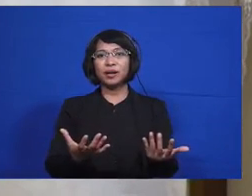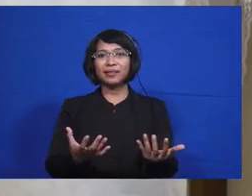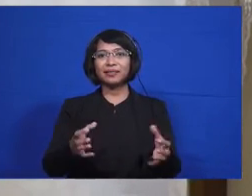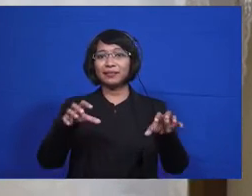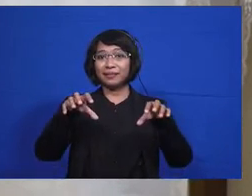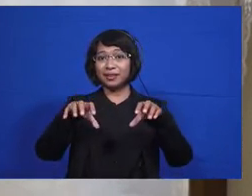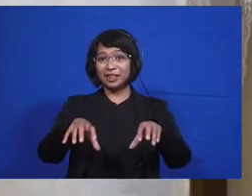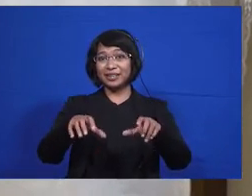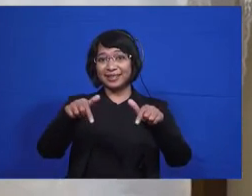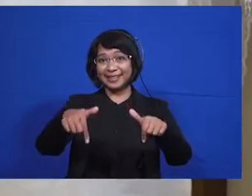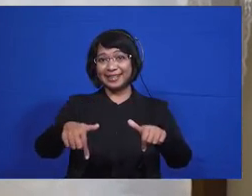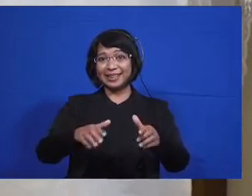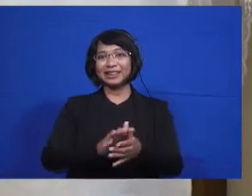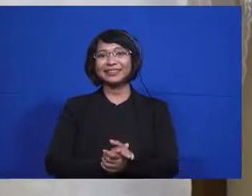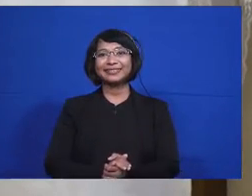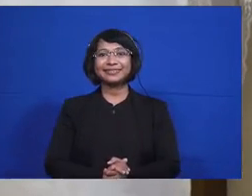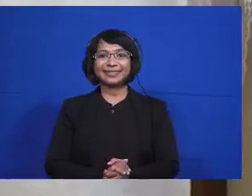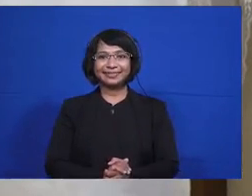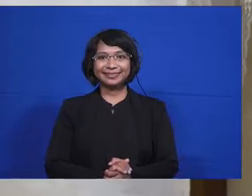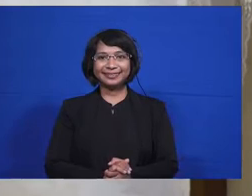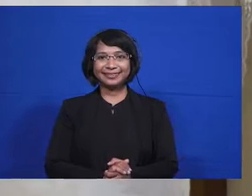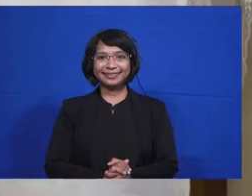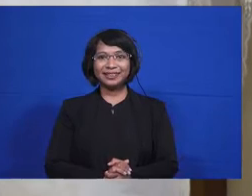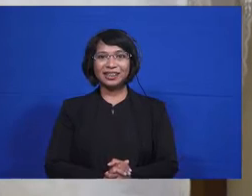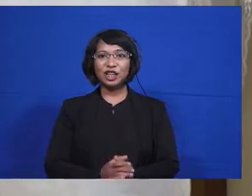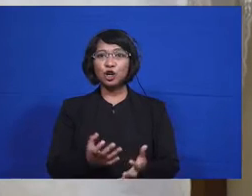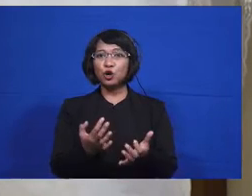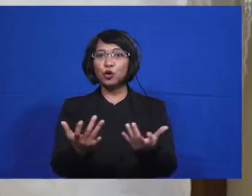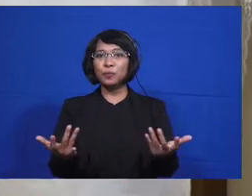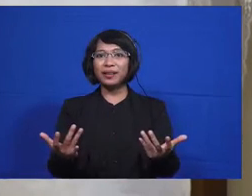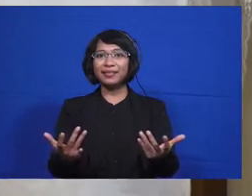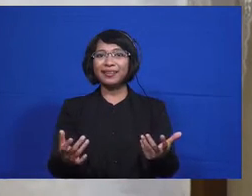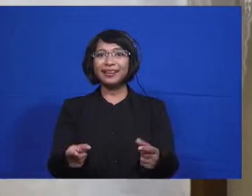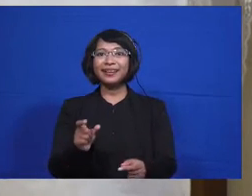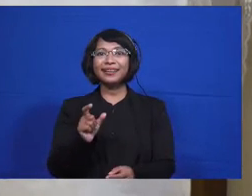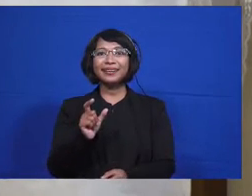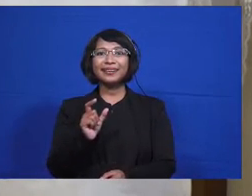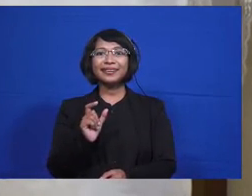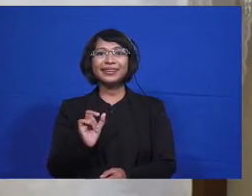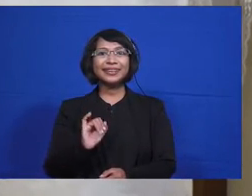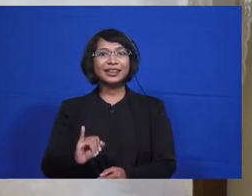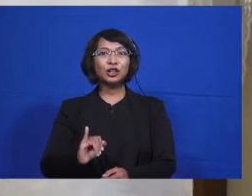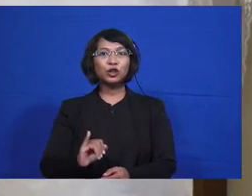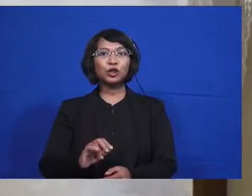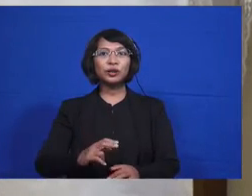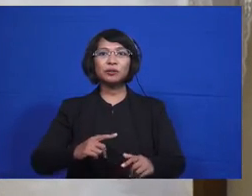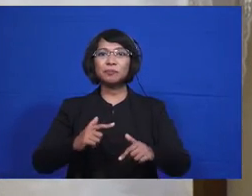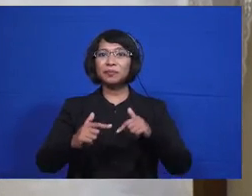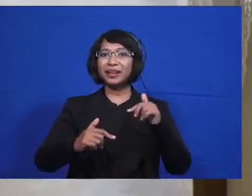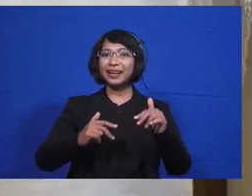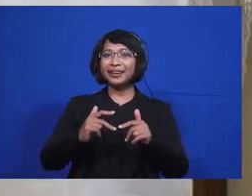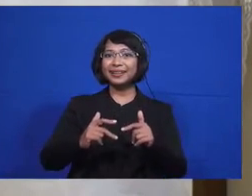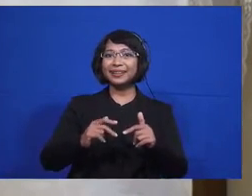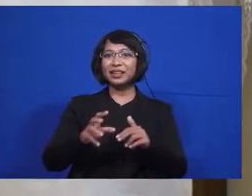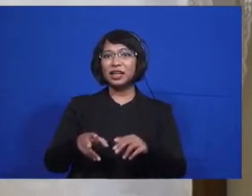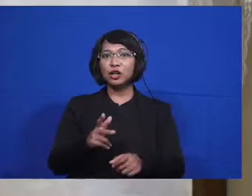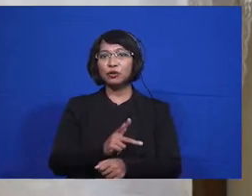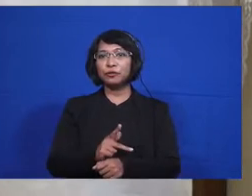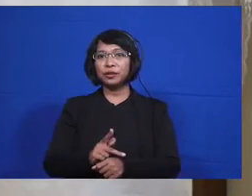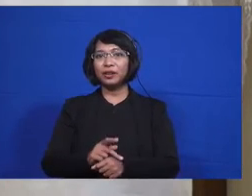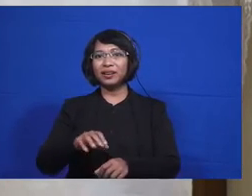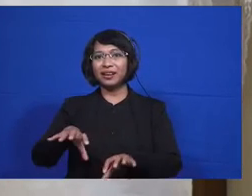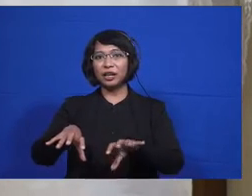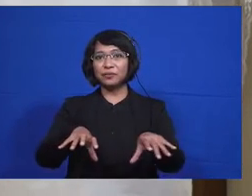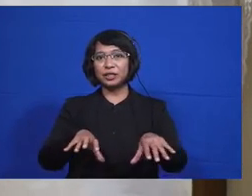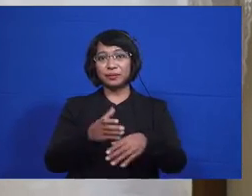di Kapel Santo Paulus ini dan umat yang mengikuti perayaan Ekaristi ini secara live streaming dimanapun jenengan